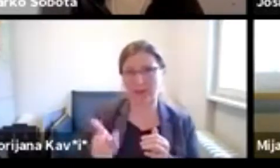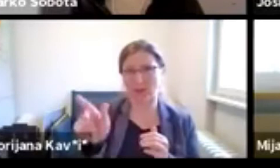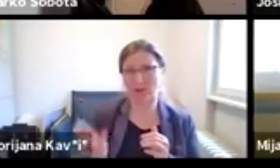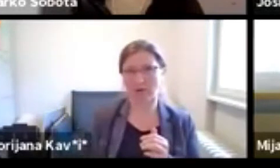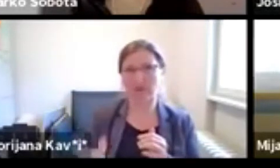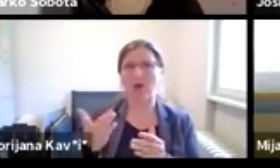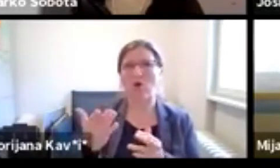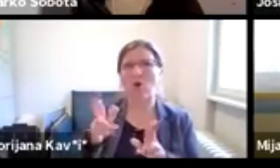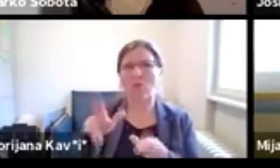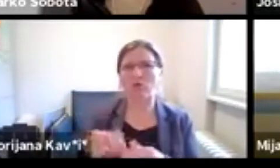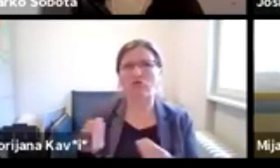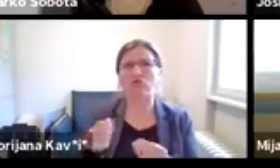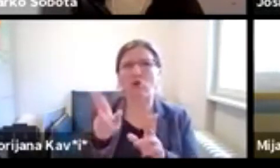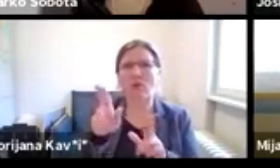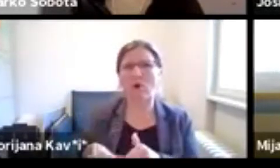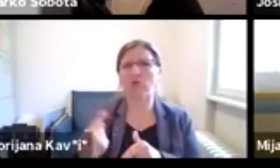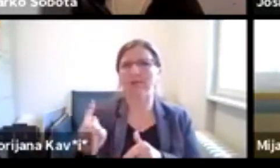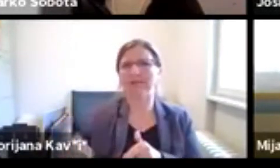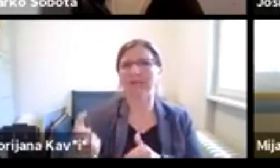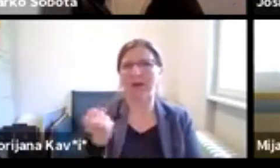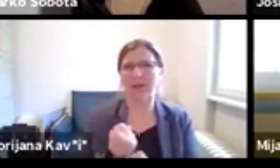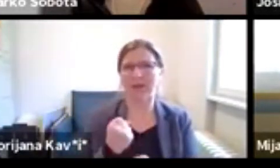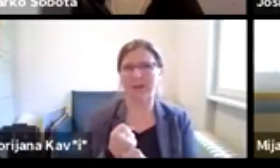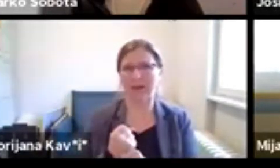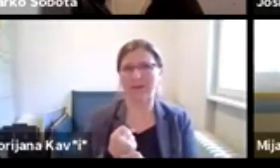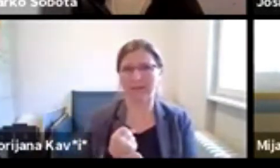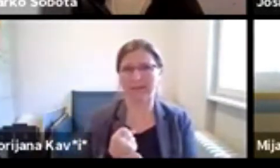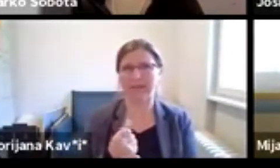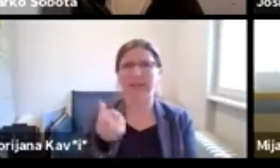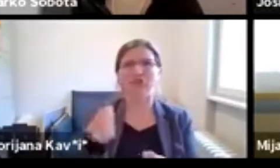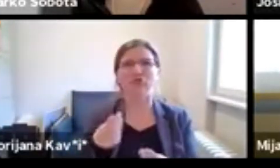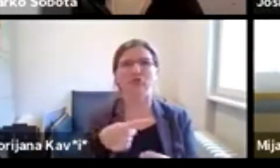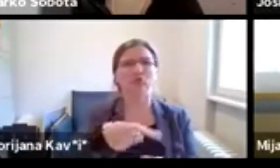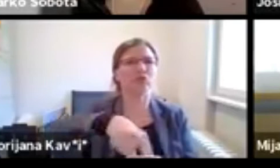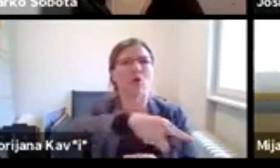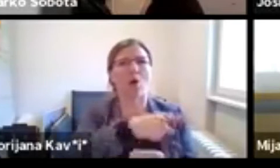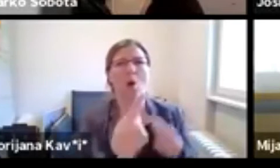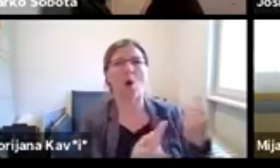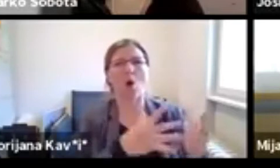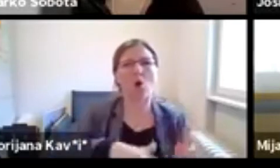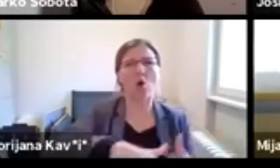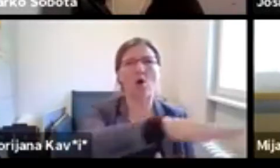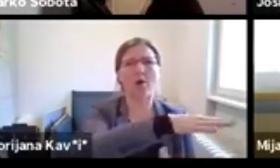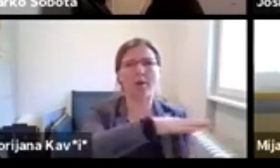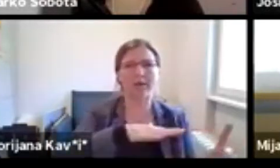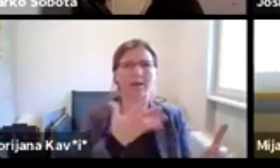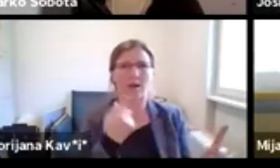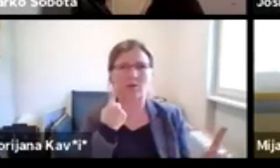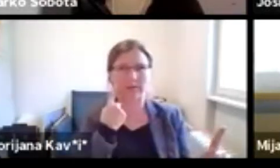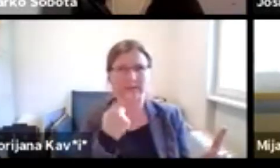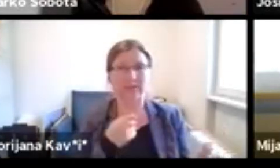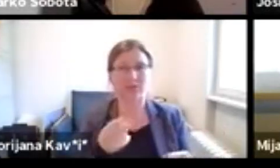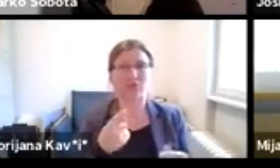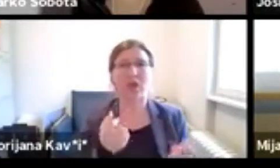osobe s motoričkim poremećajem i zahtjeve iz okoline koji se pred nju postavljaju, odnosno u ovom slučaju zahtjeve